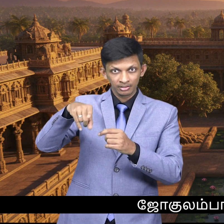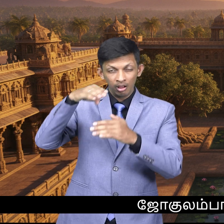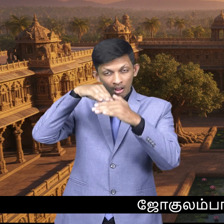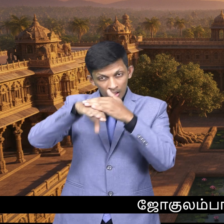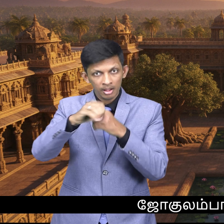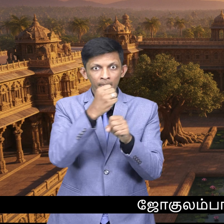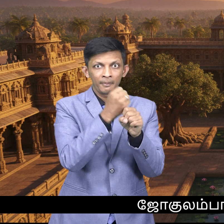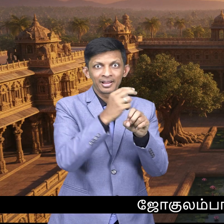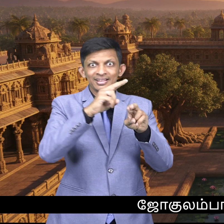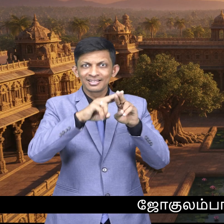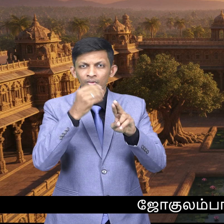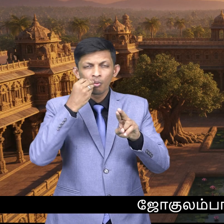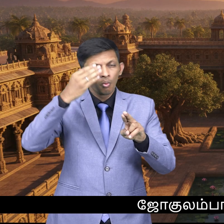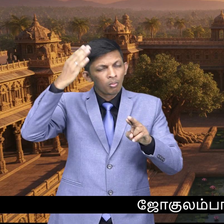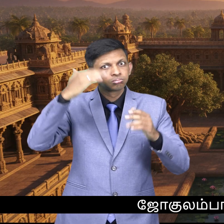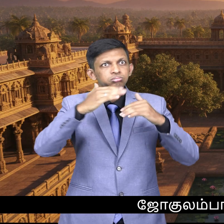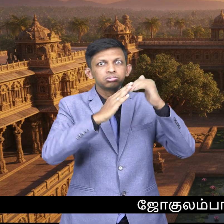ஜோகுலும்பாவில் கட்வால் கோட்டை,